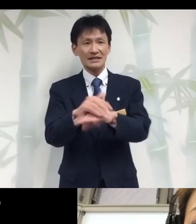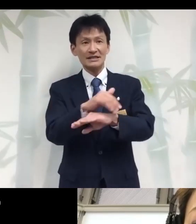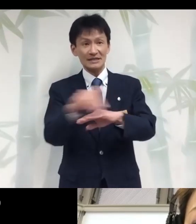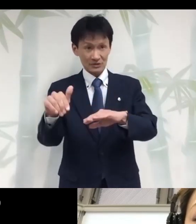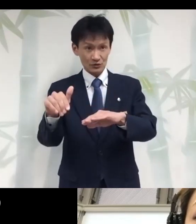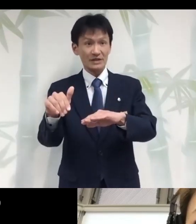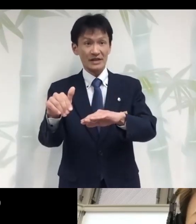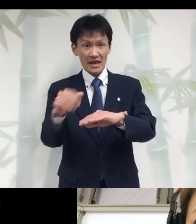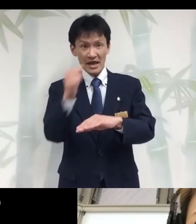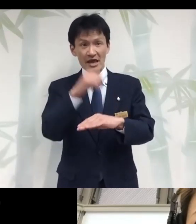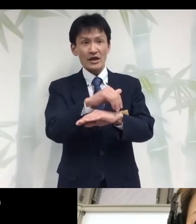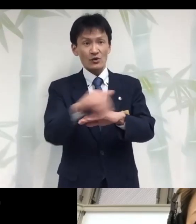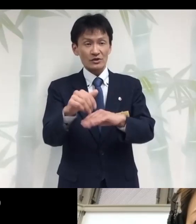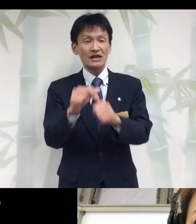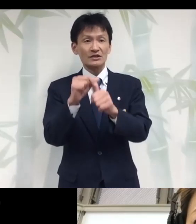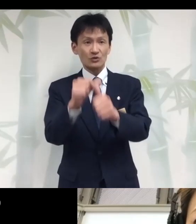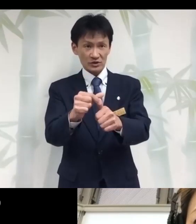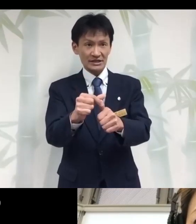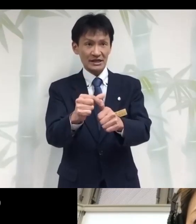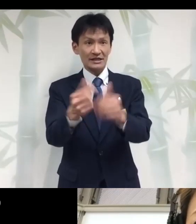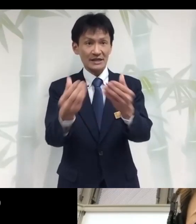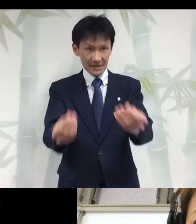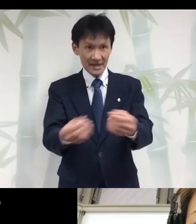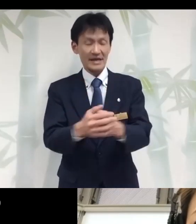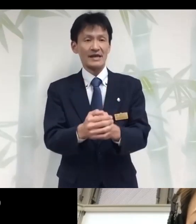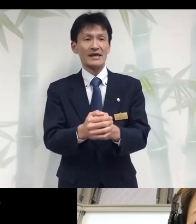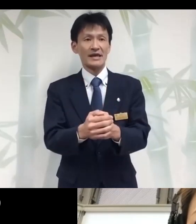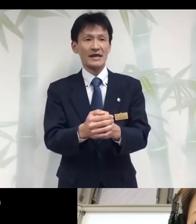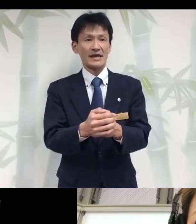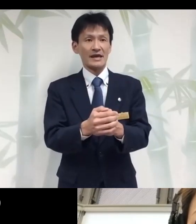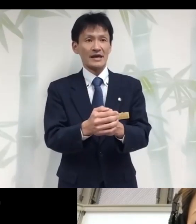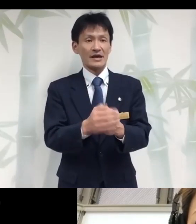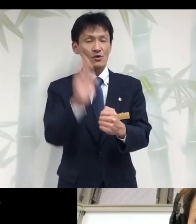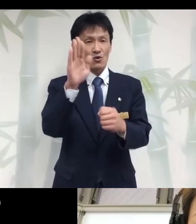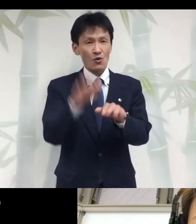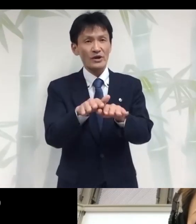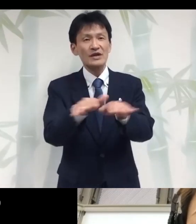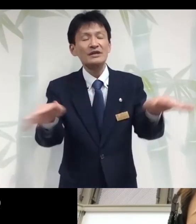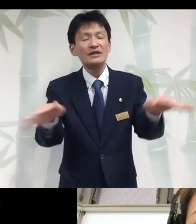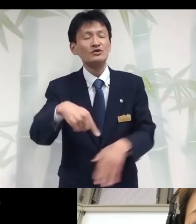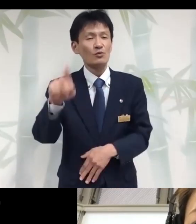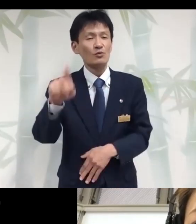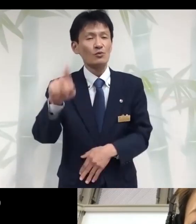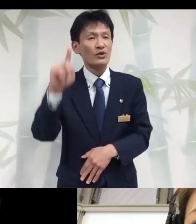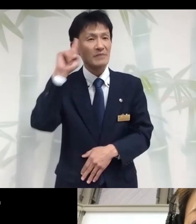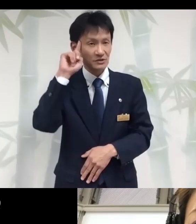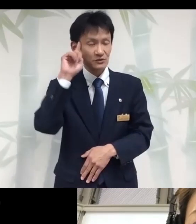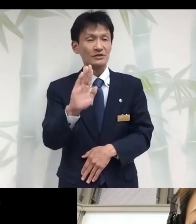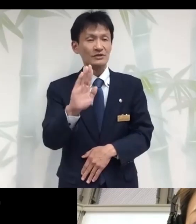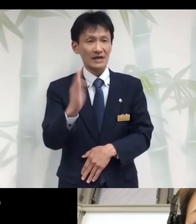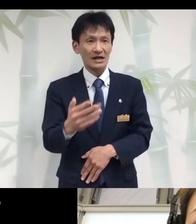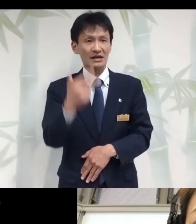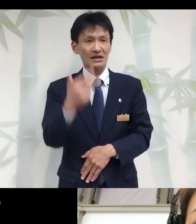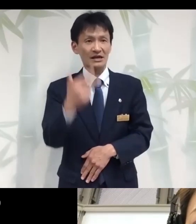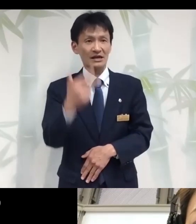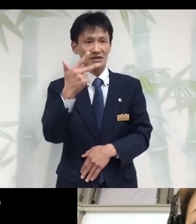算措置ができてくるとなんとか行き渡っていくとは思いますけれども、やっぱり市としても、特にお聞きしたのはや